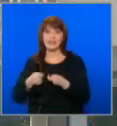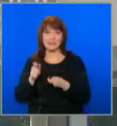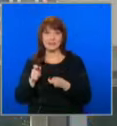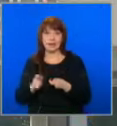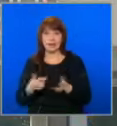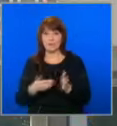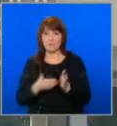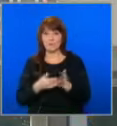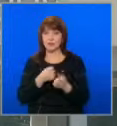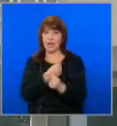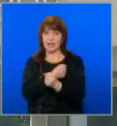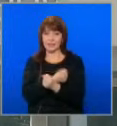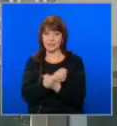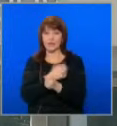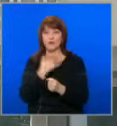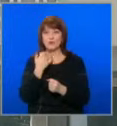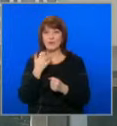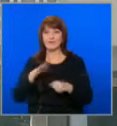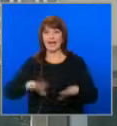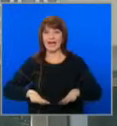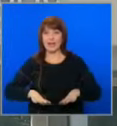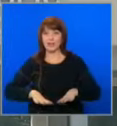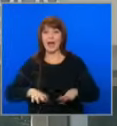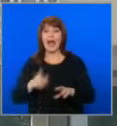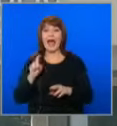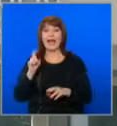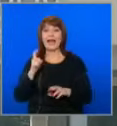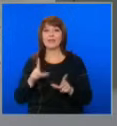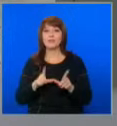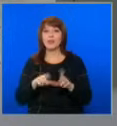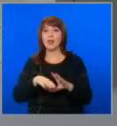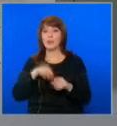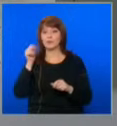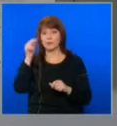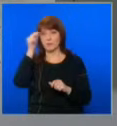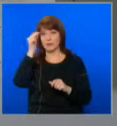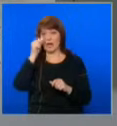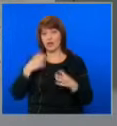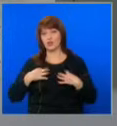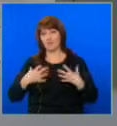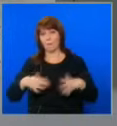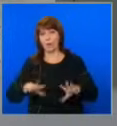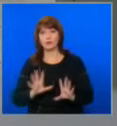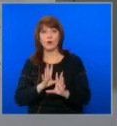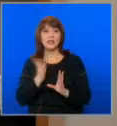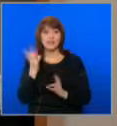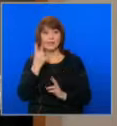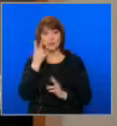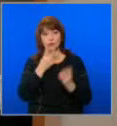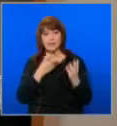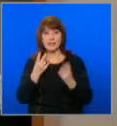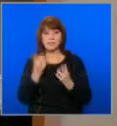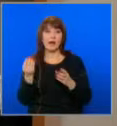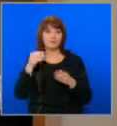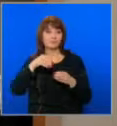вместо да бъде арестуван чуждестранният гражданин глеб мишин е напуснал българия необезпокояван след като стана известна ролята